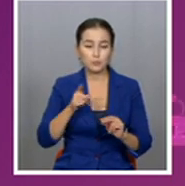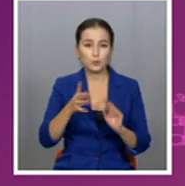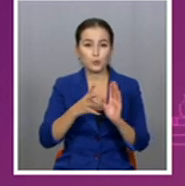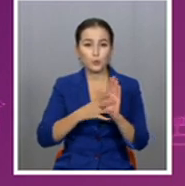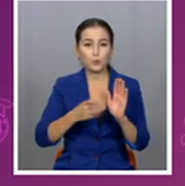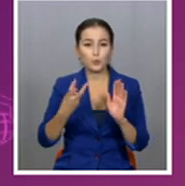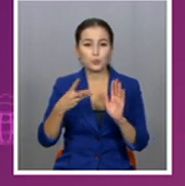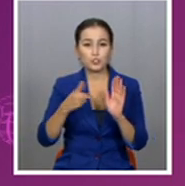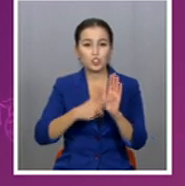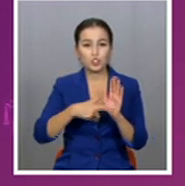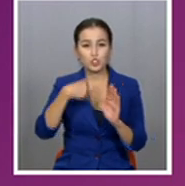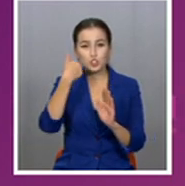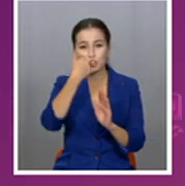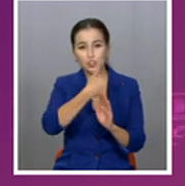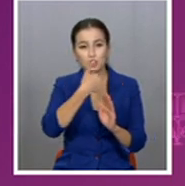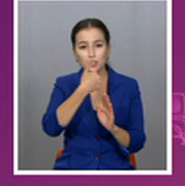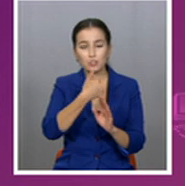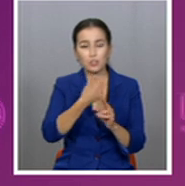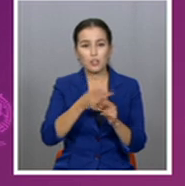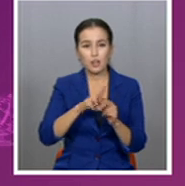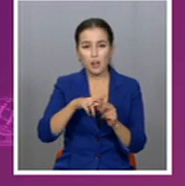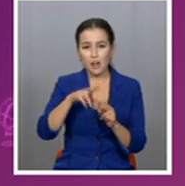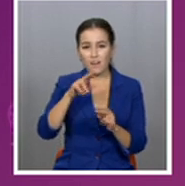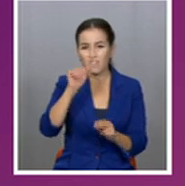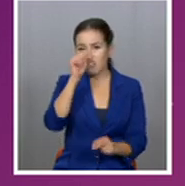жылы халық жау есебінде тұтқындалып,